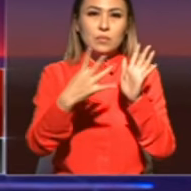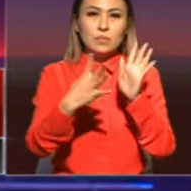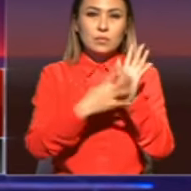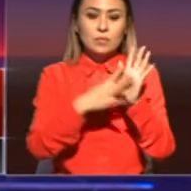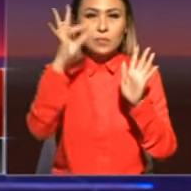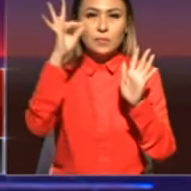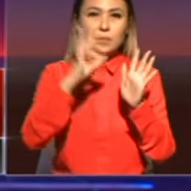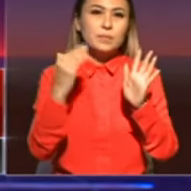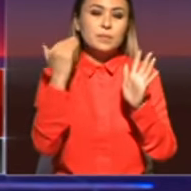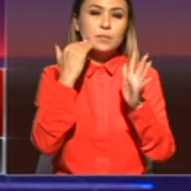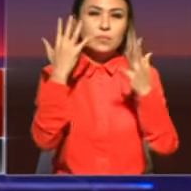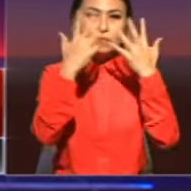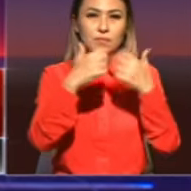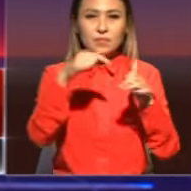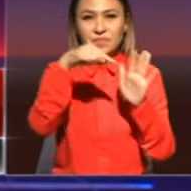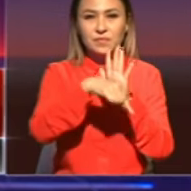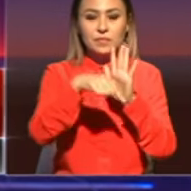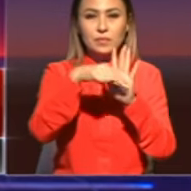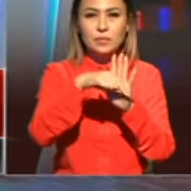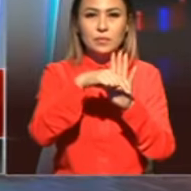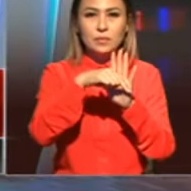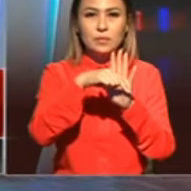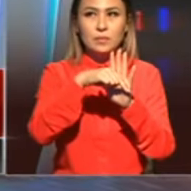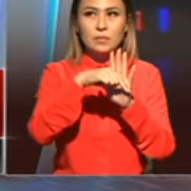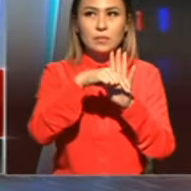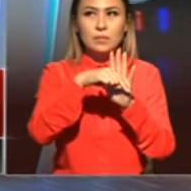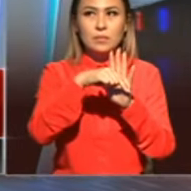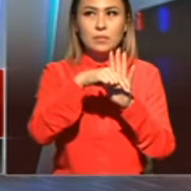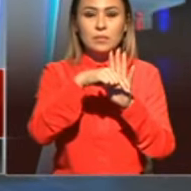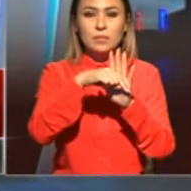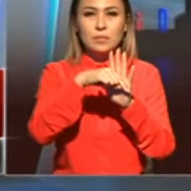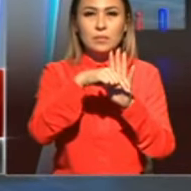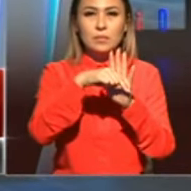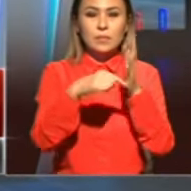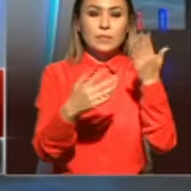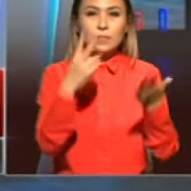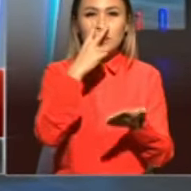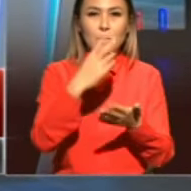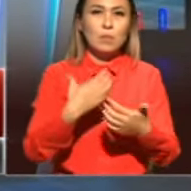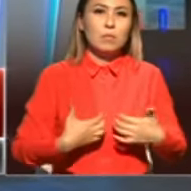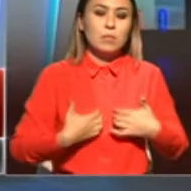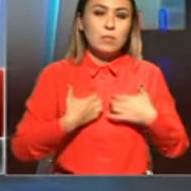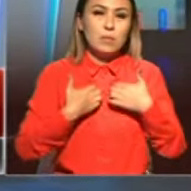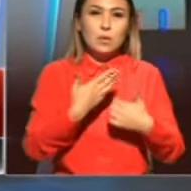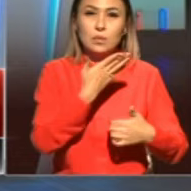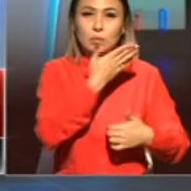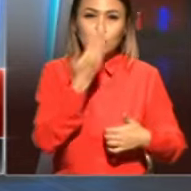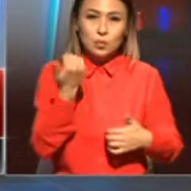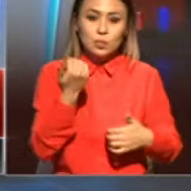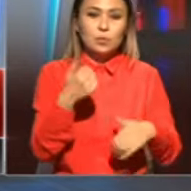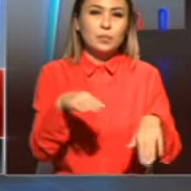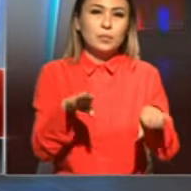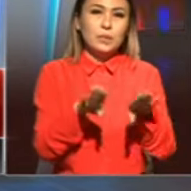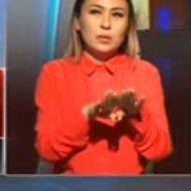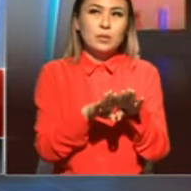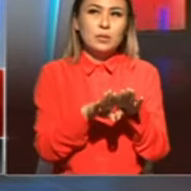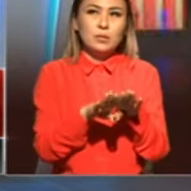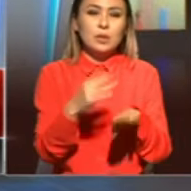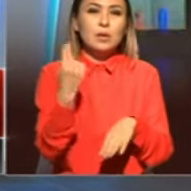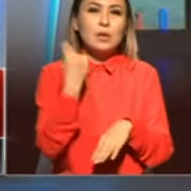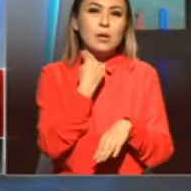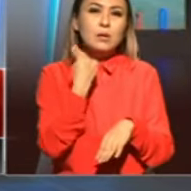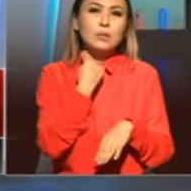28-29%-ның көлемінде ішкі жалпы өнімінің. Осы тұрғыдан келгенде, былай қарағанда қорқыныш жоқ, бірақ дегенмен біз бұл